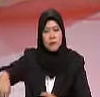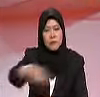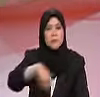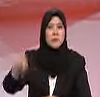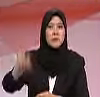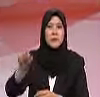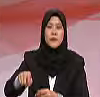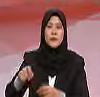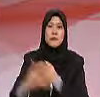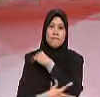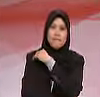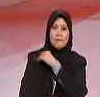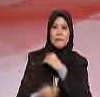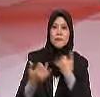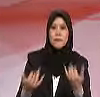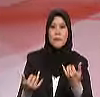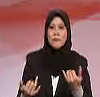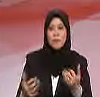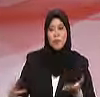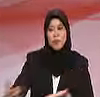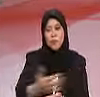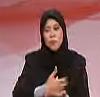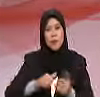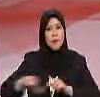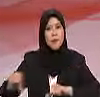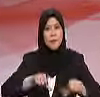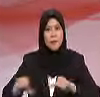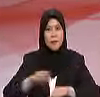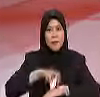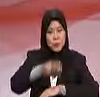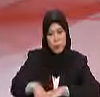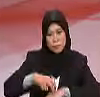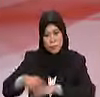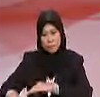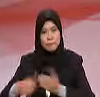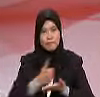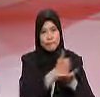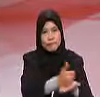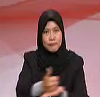yang terpilih berdasarkan maklumat dikumpul ketika aktiviti turun padang. Kami